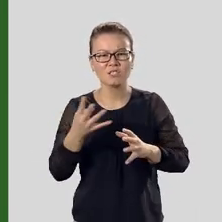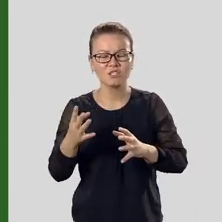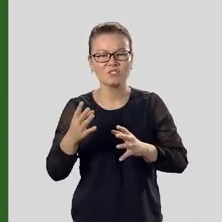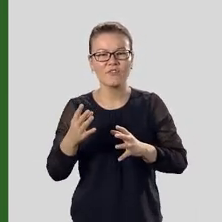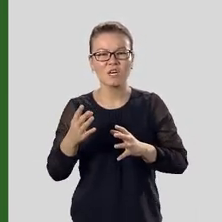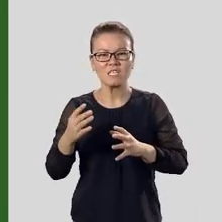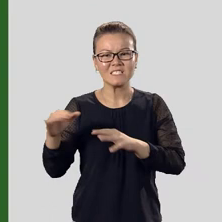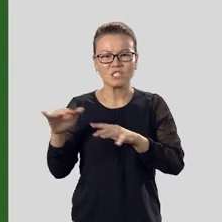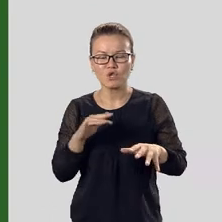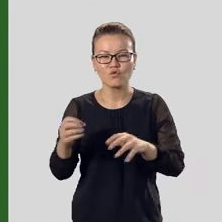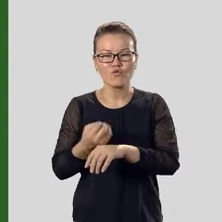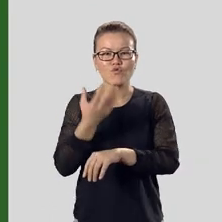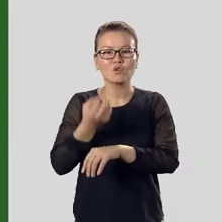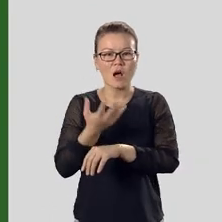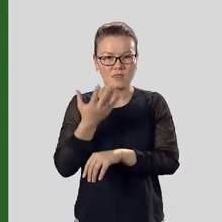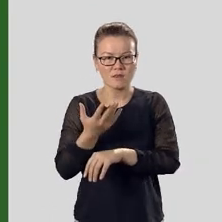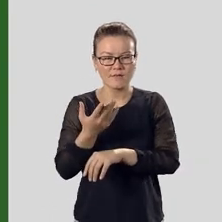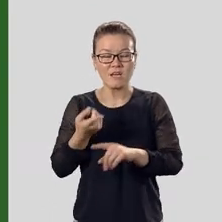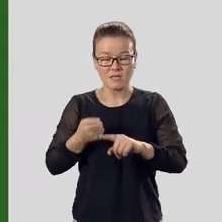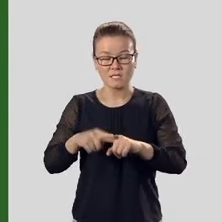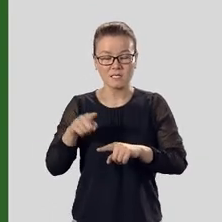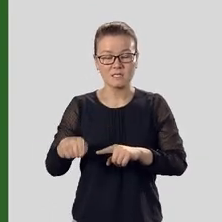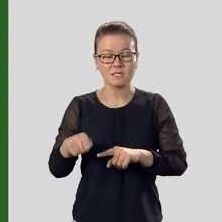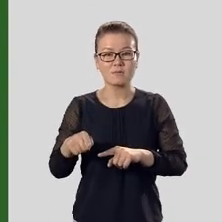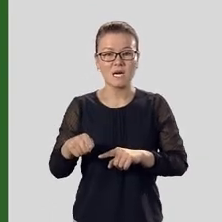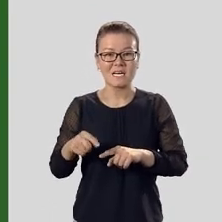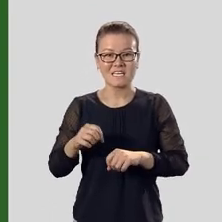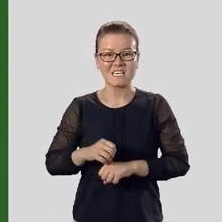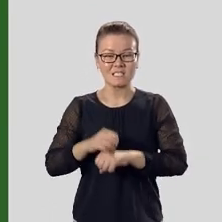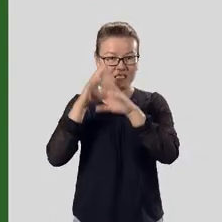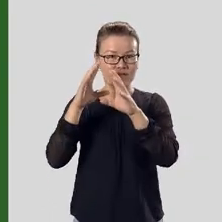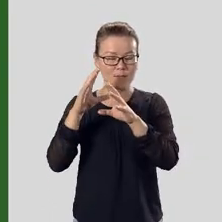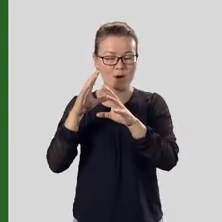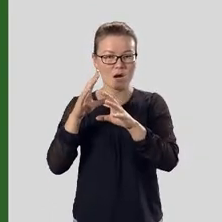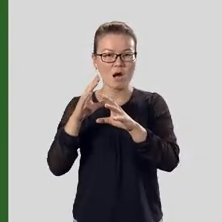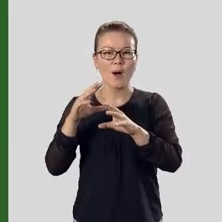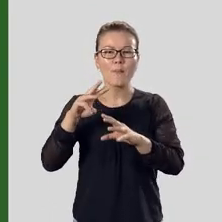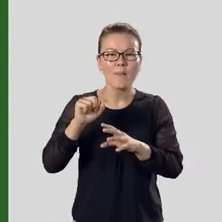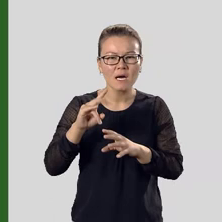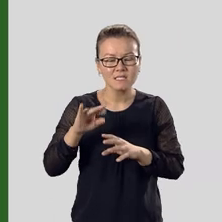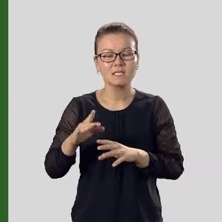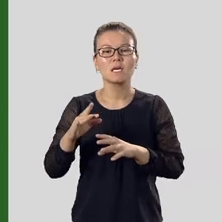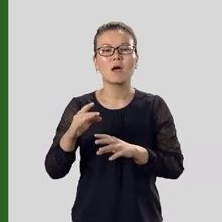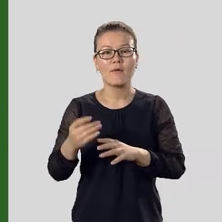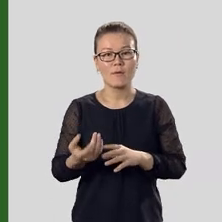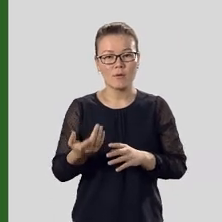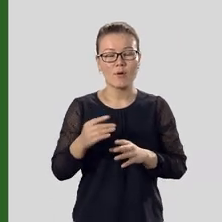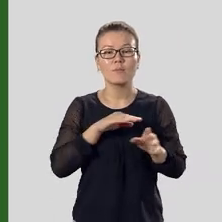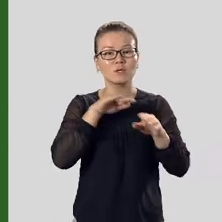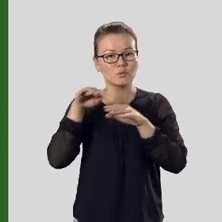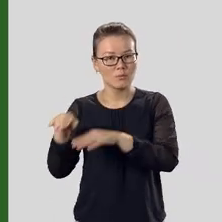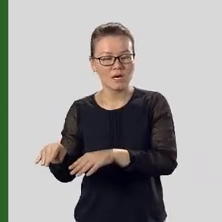действующих вулканов. По этим разрывам вещество мантии и поступает к поверхности